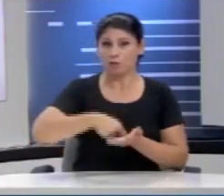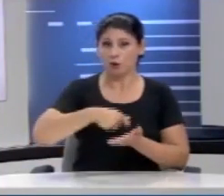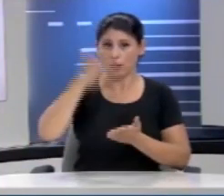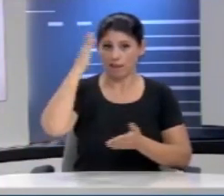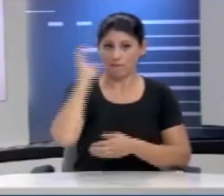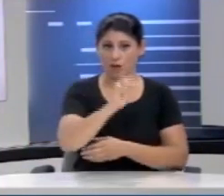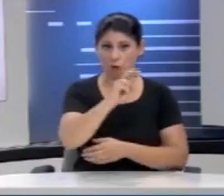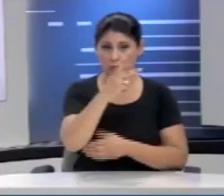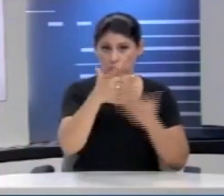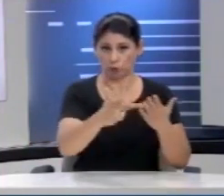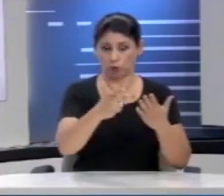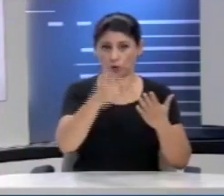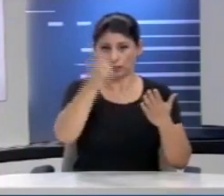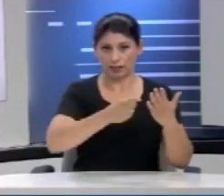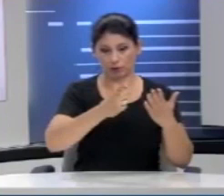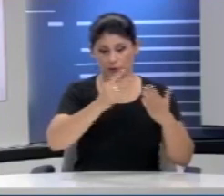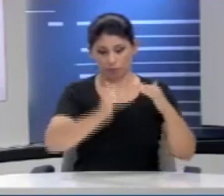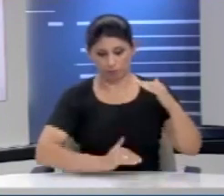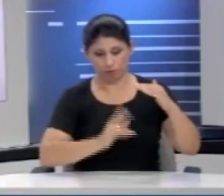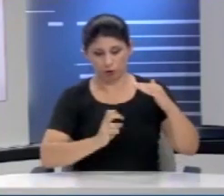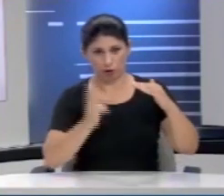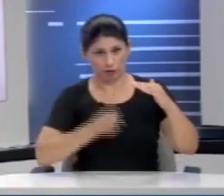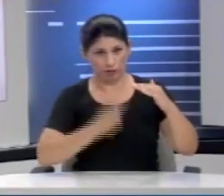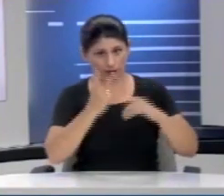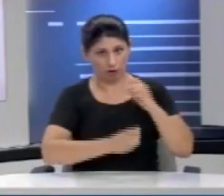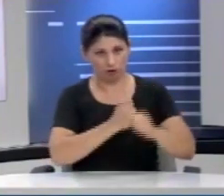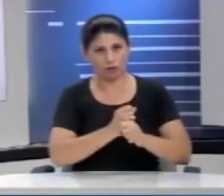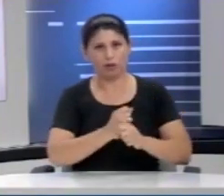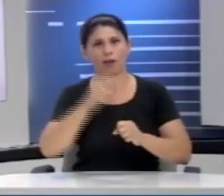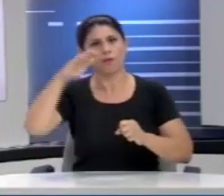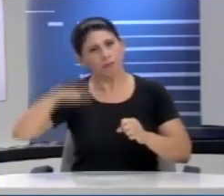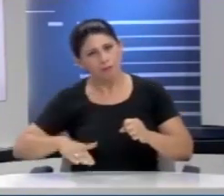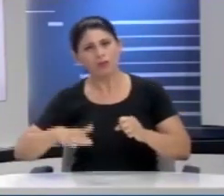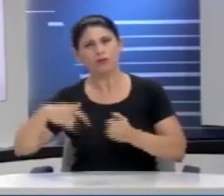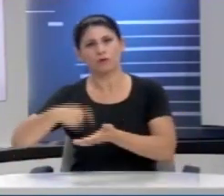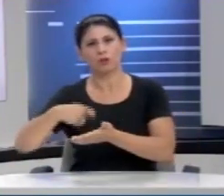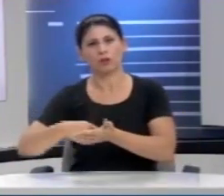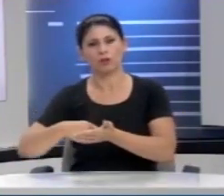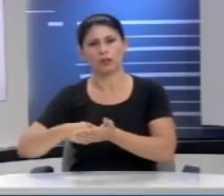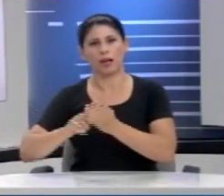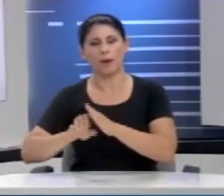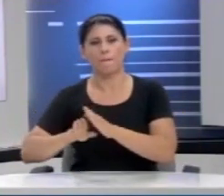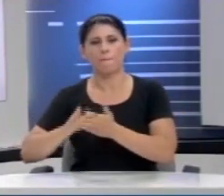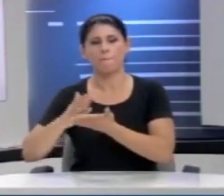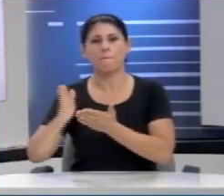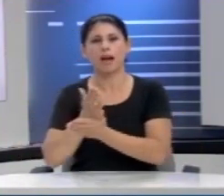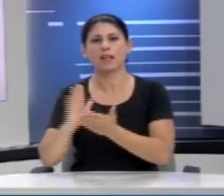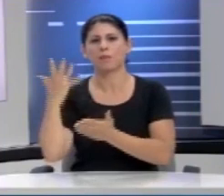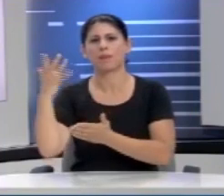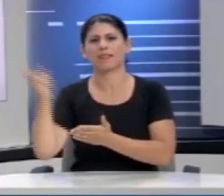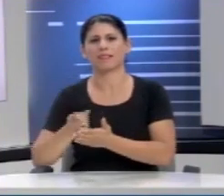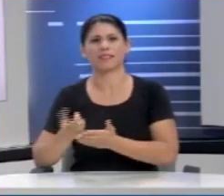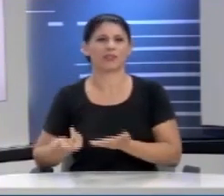από το 28% στο 20% σε 2 χρόνια. Μείωση της φορολογίας των μερισμάτων στο